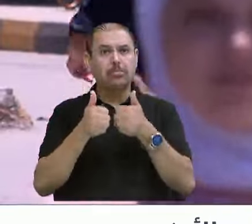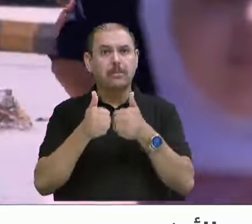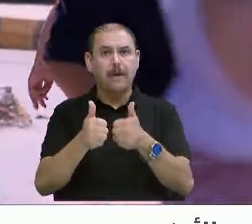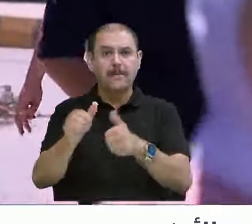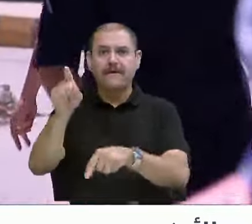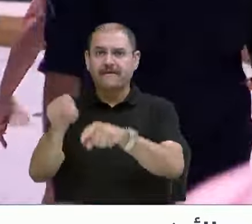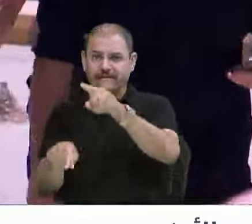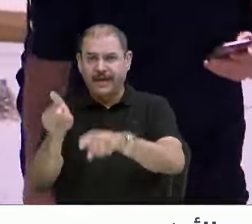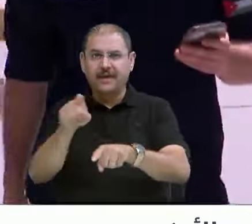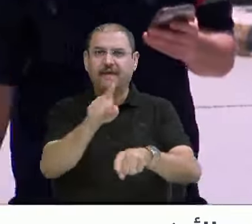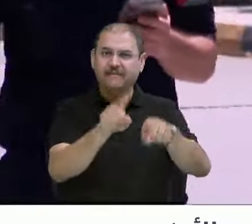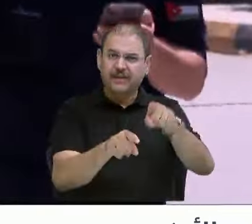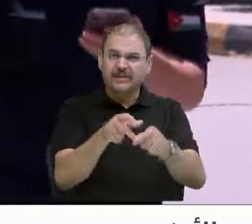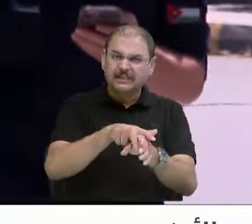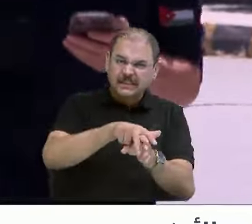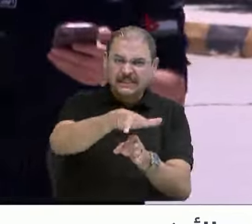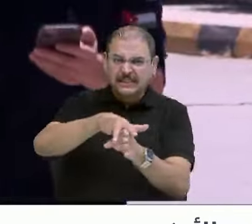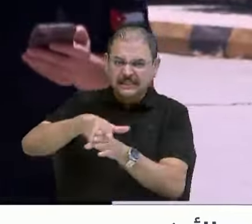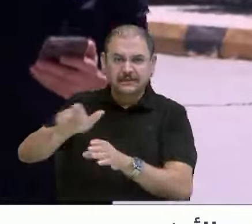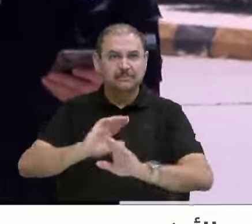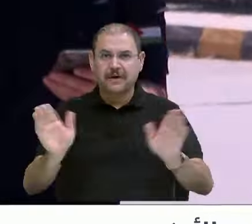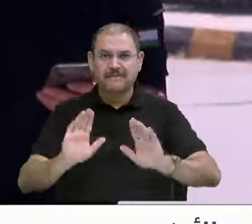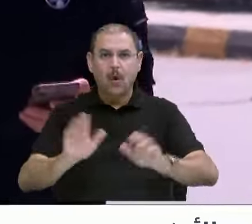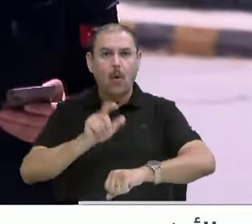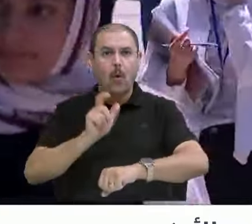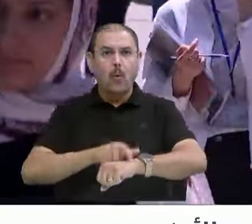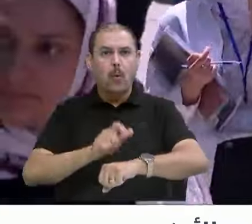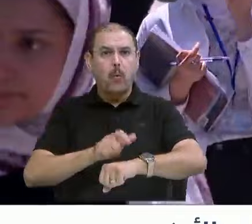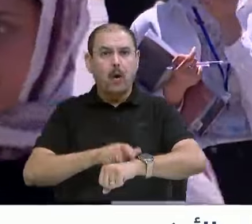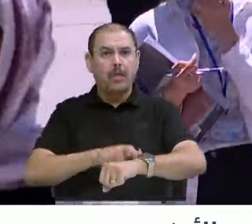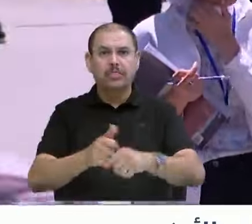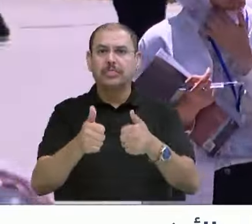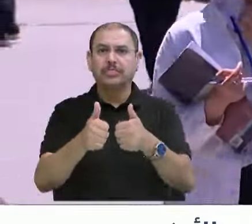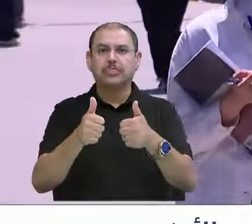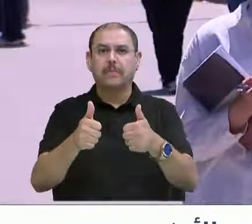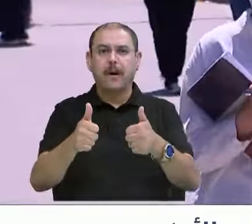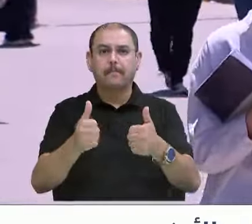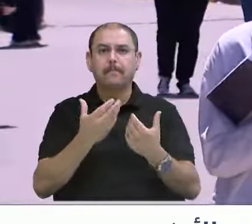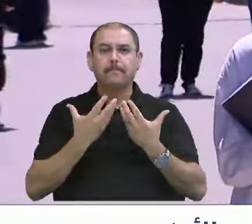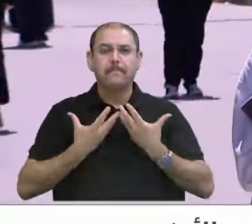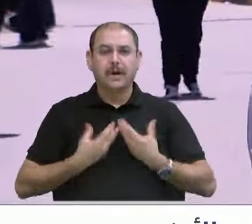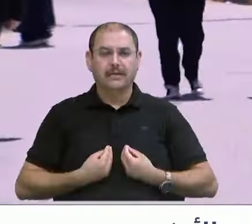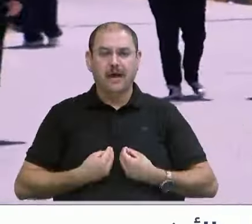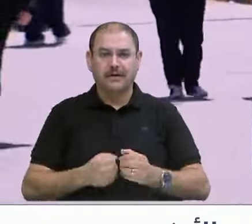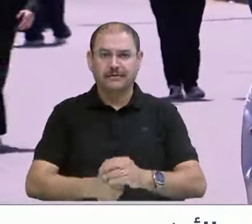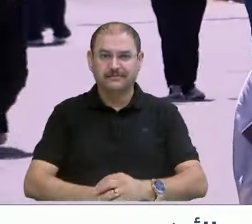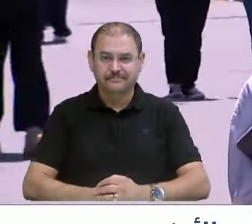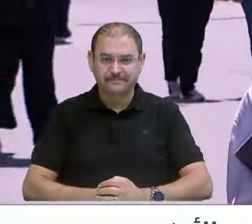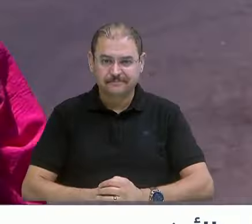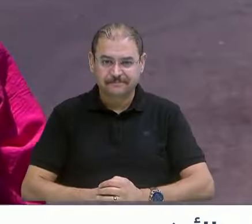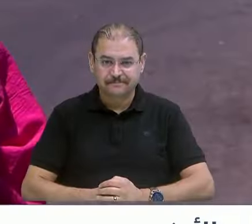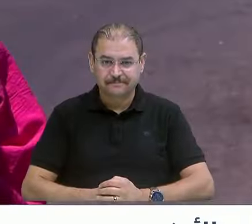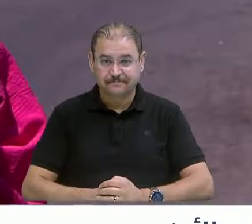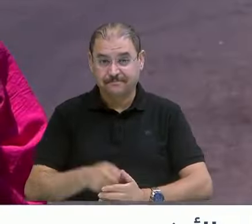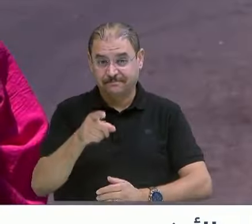الفروقات الفرديه بين الطلبه وان وقت الامتحان كان كافيا لحل الاسئله ومراجعه الاجابات كان